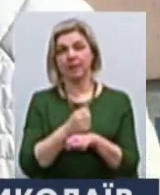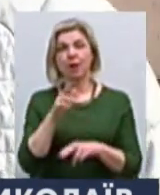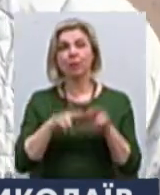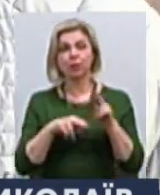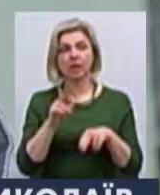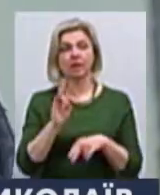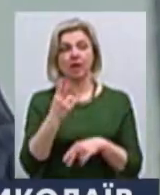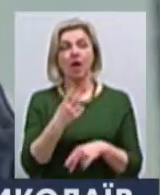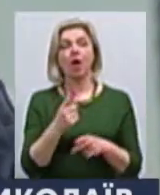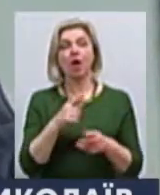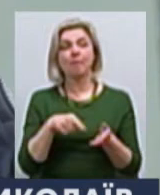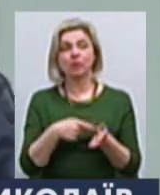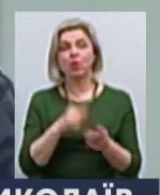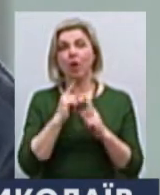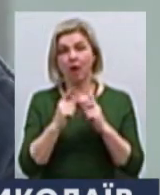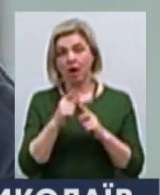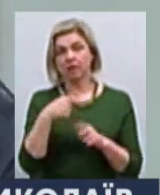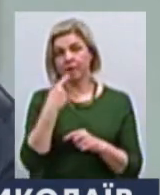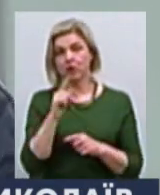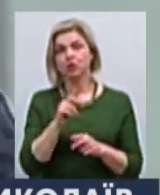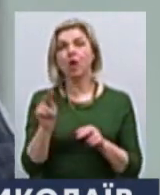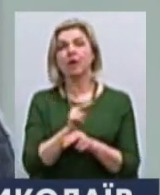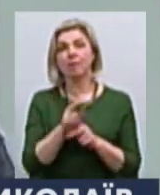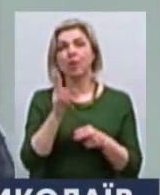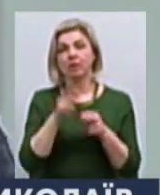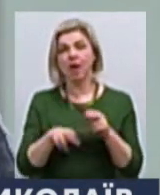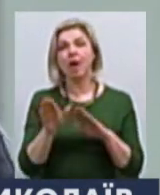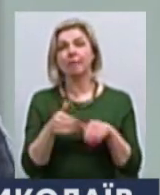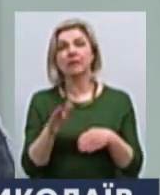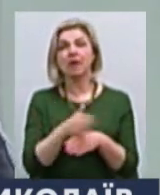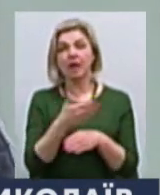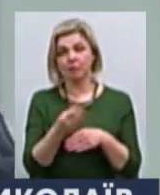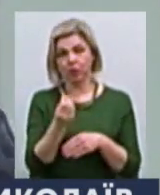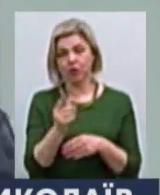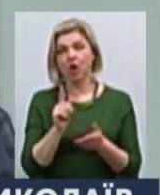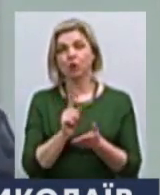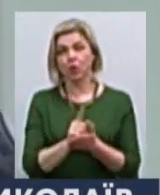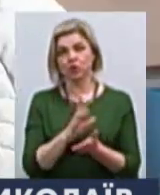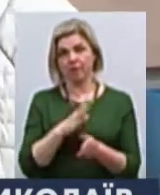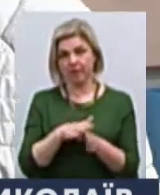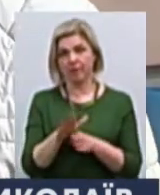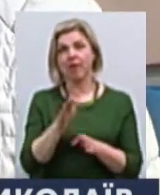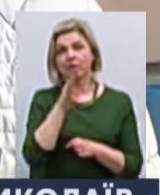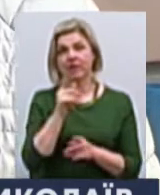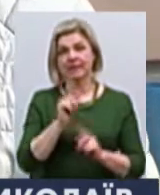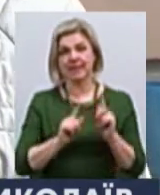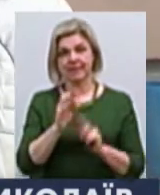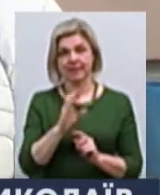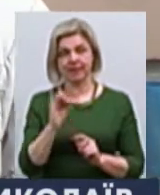міської ради Григорій Патока каже, реконструкцію завершать після перерозподілу грошей, що мають здійснити під час сесії.